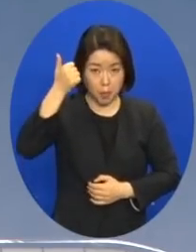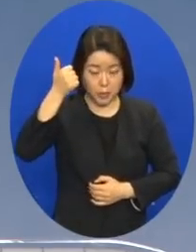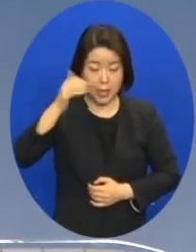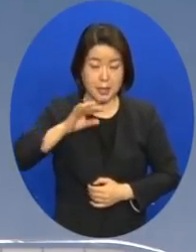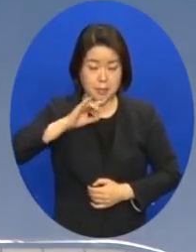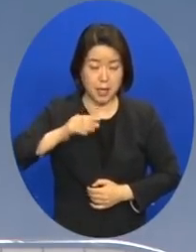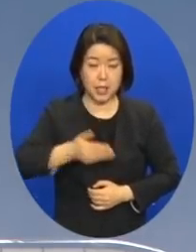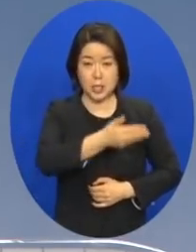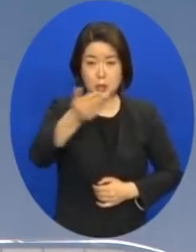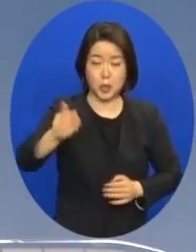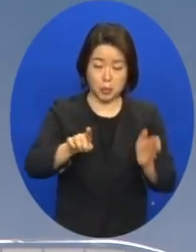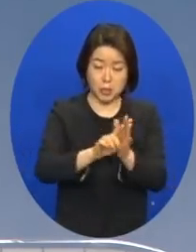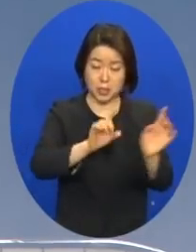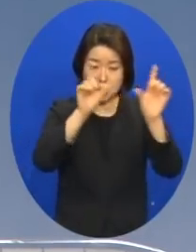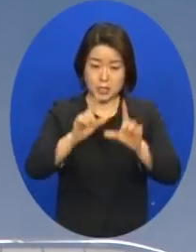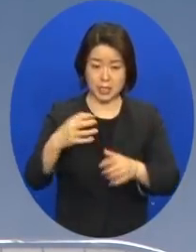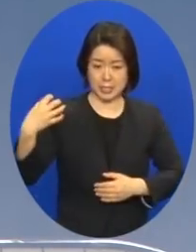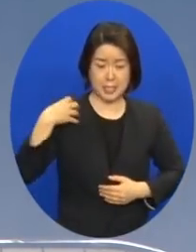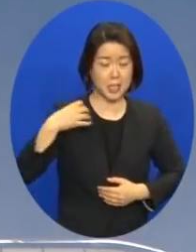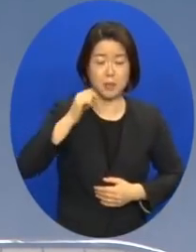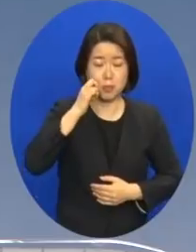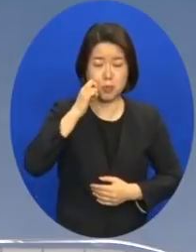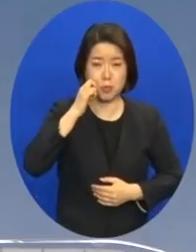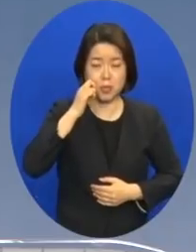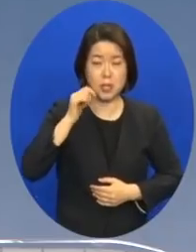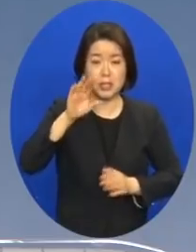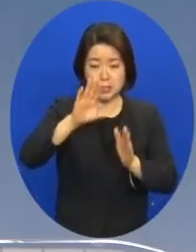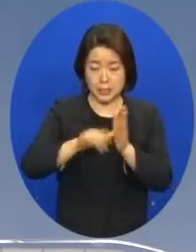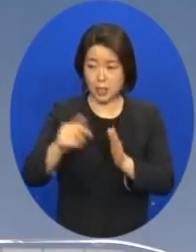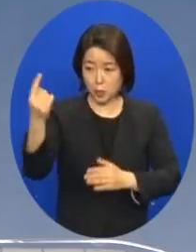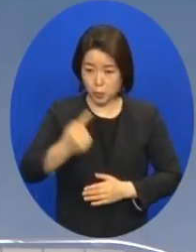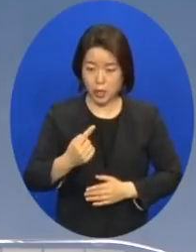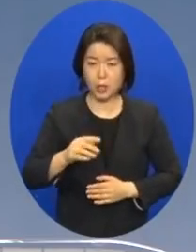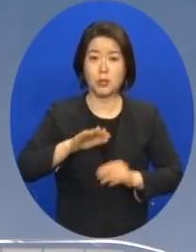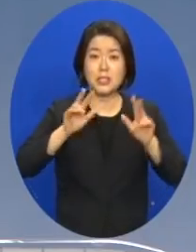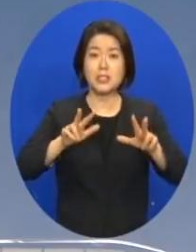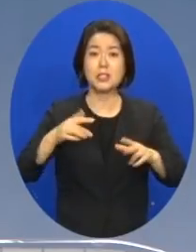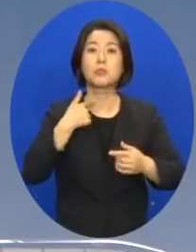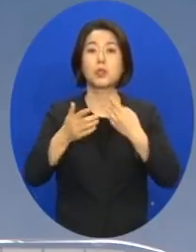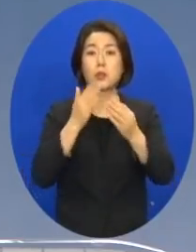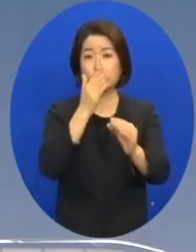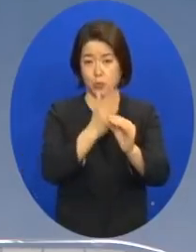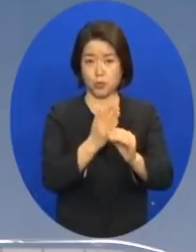여러분들의 신앙생활 다 책임질 수 없는 때가 온다는 것을 우리가 이미 경험했잖아요.